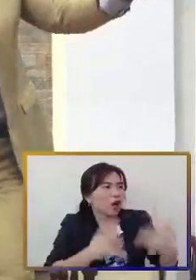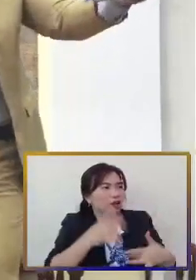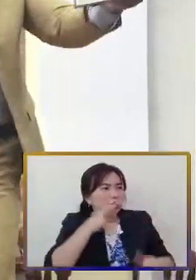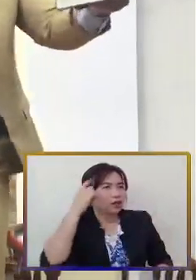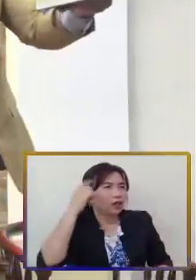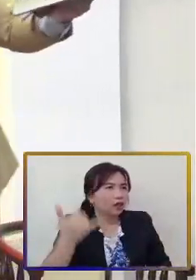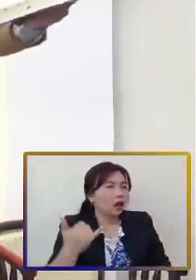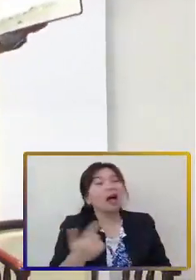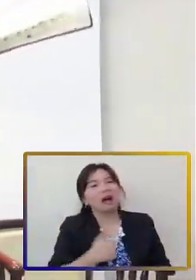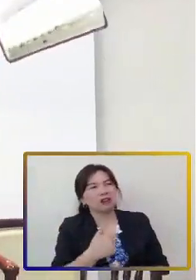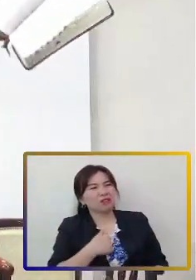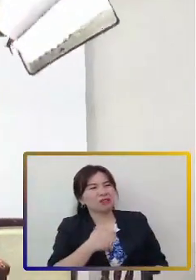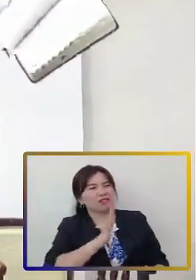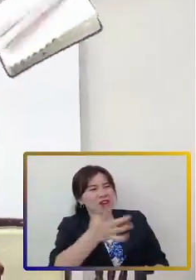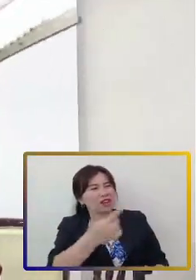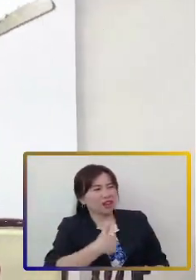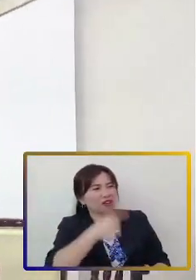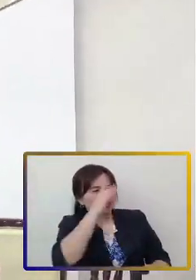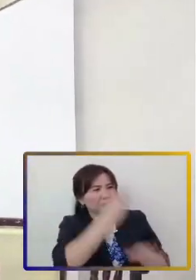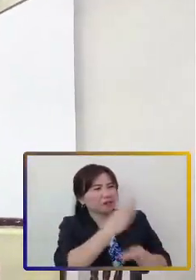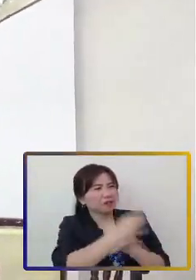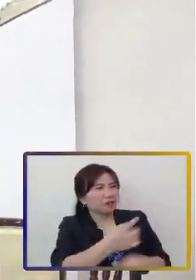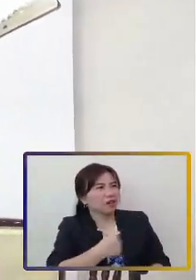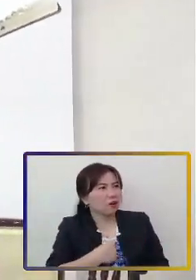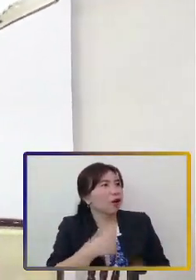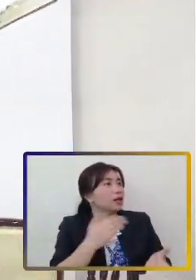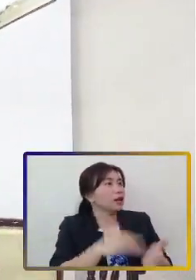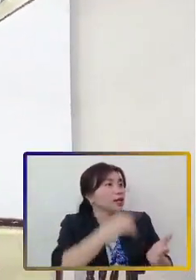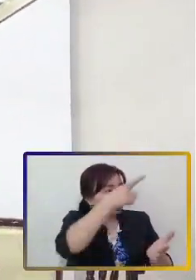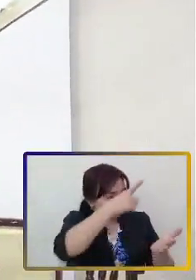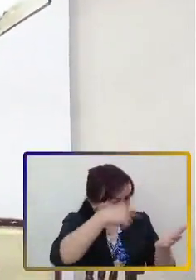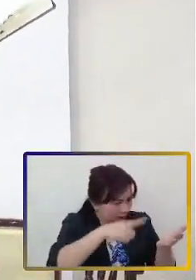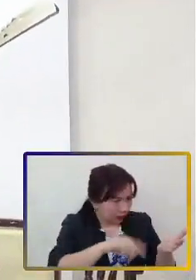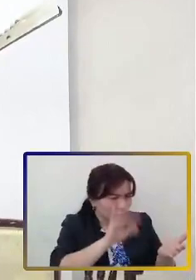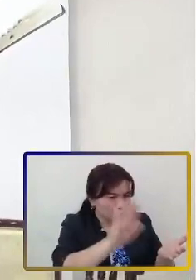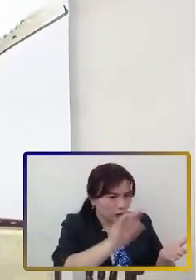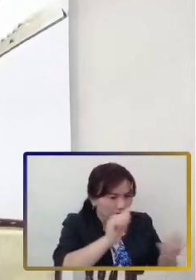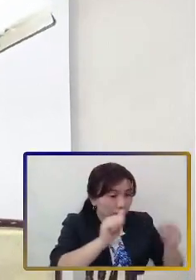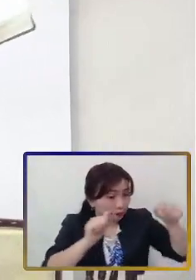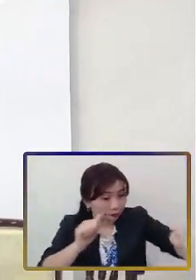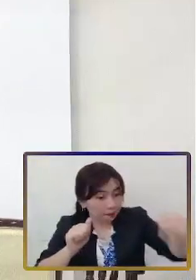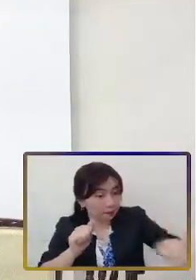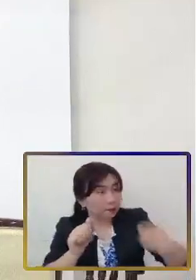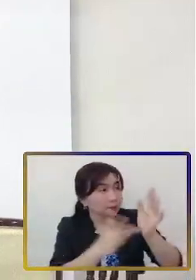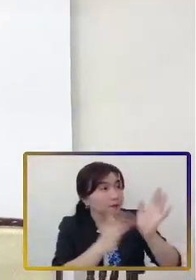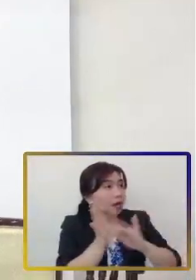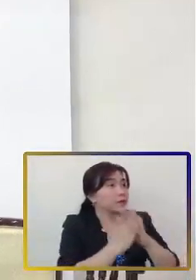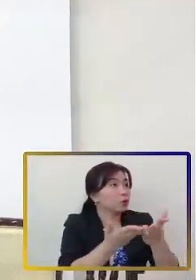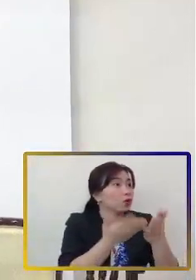mo dito malalaman mo yung katotohanan dito kung Faithful ka Punta ka sa